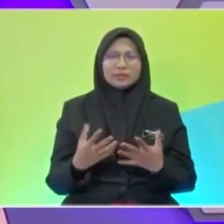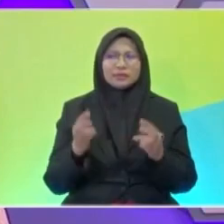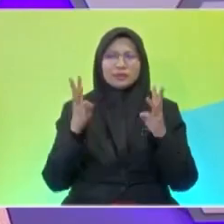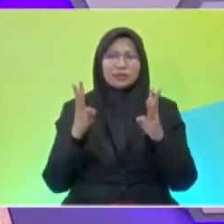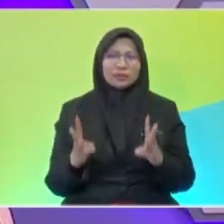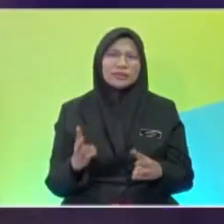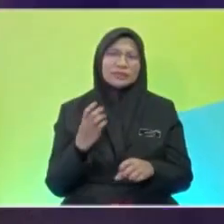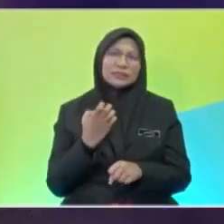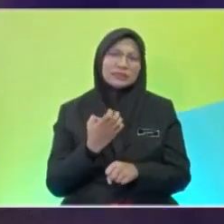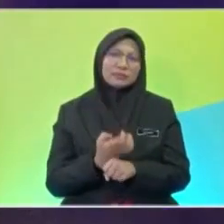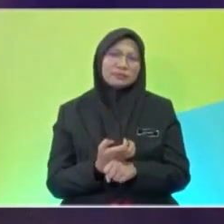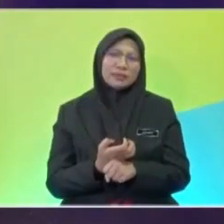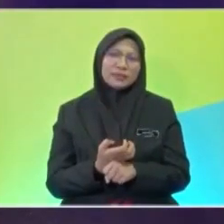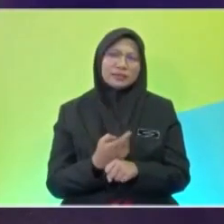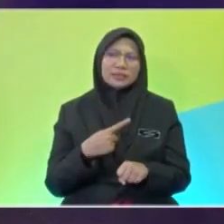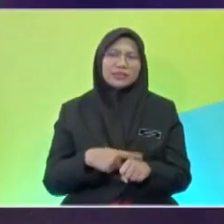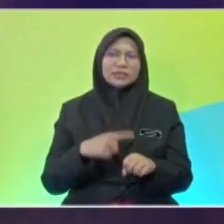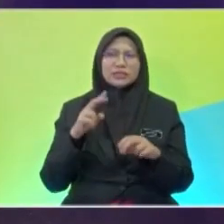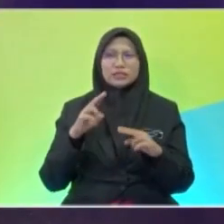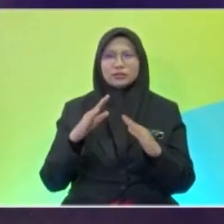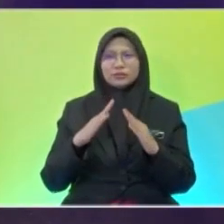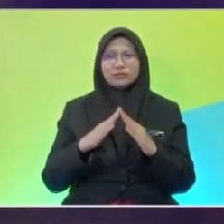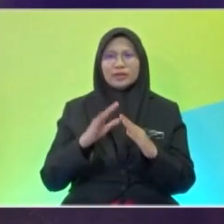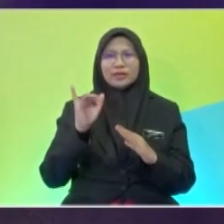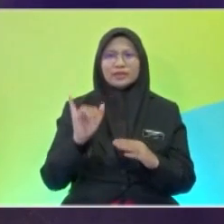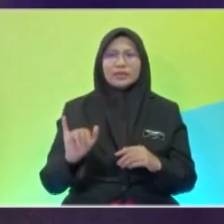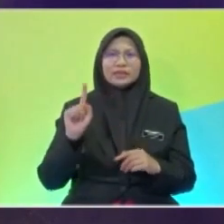keadaan yang Kesunyian keseorangan